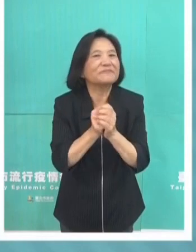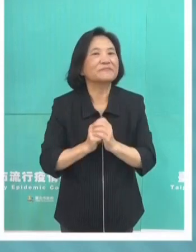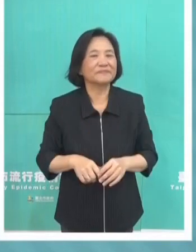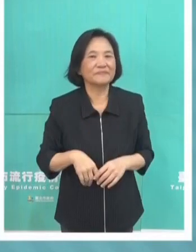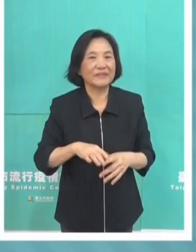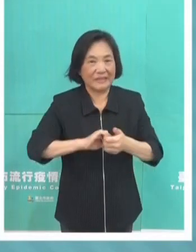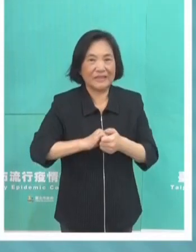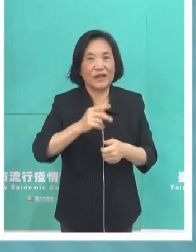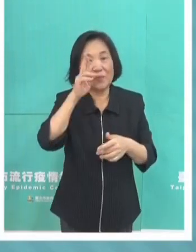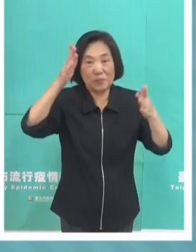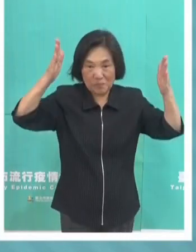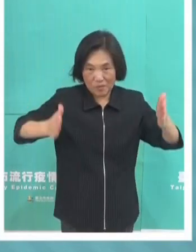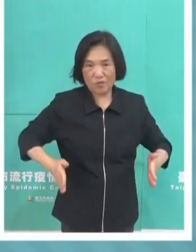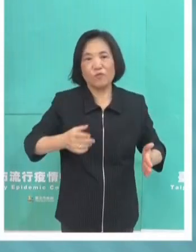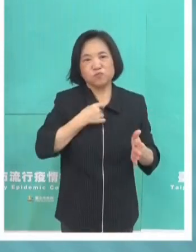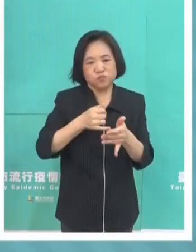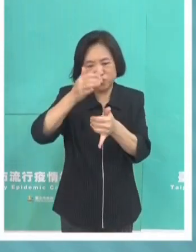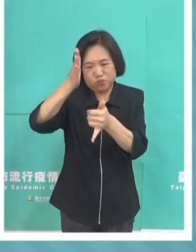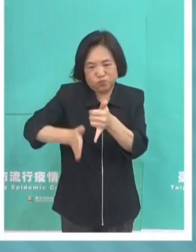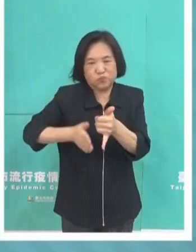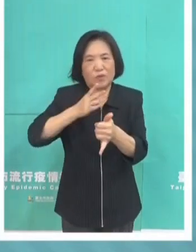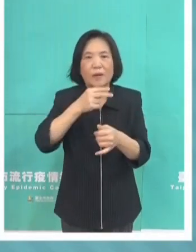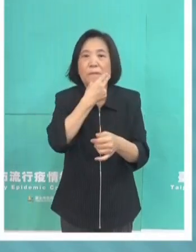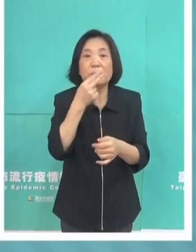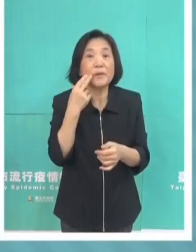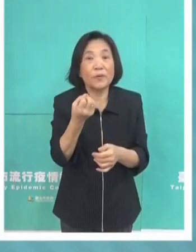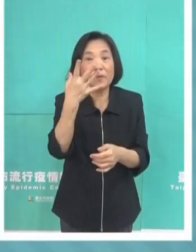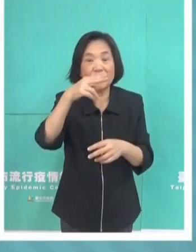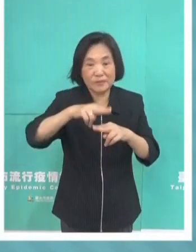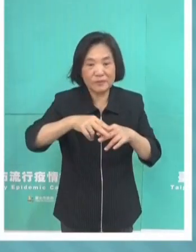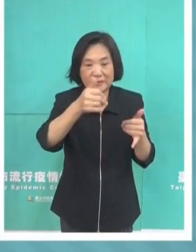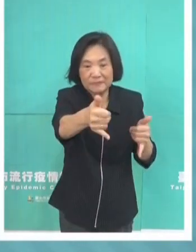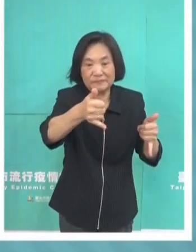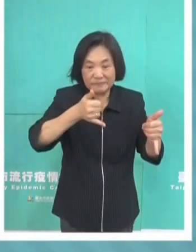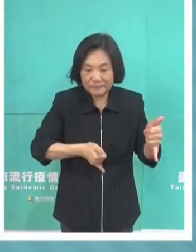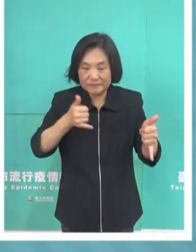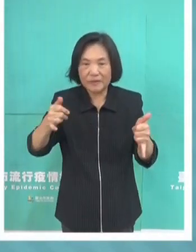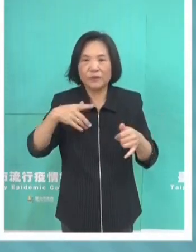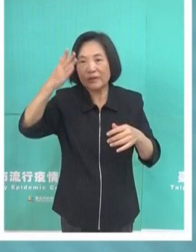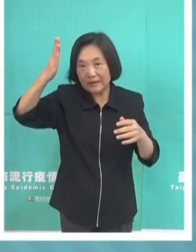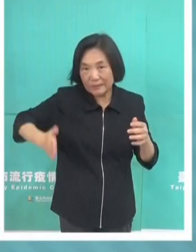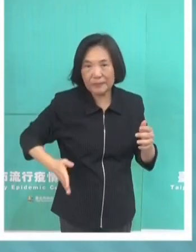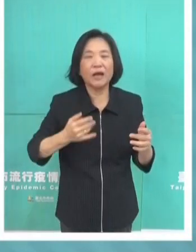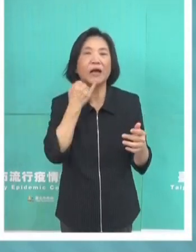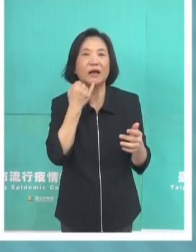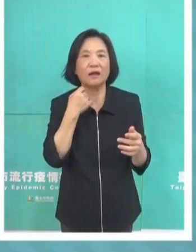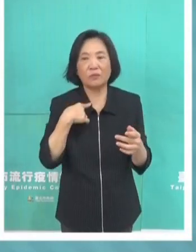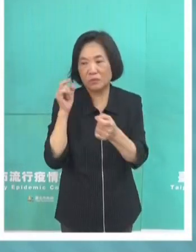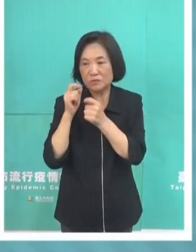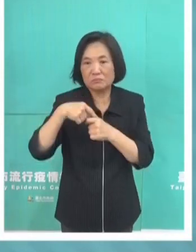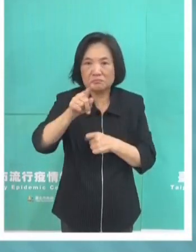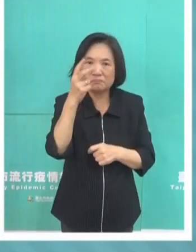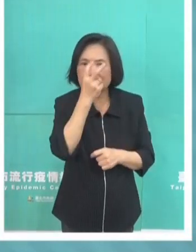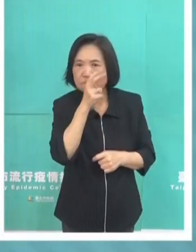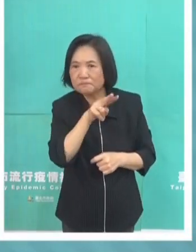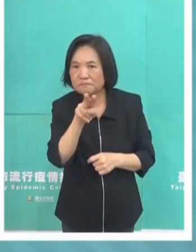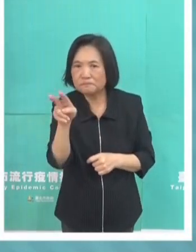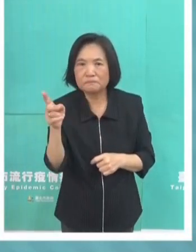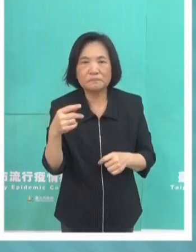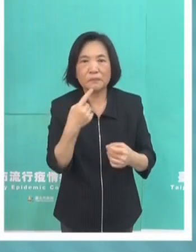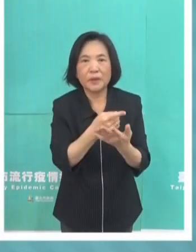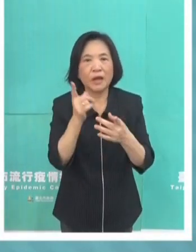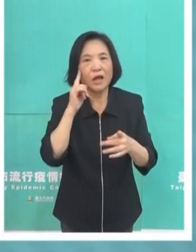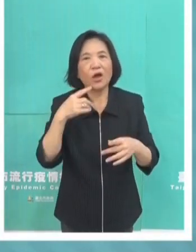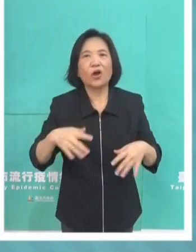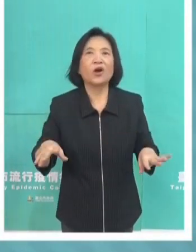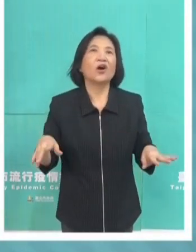那个隔离还是要做好哈，不管是梅花做的哈，或是隔板哈。因为我最近去餐厅看哦，好像大家又